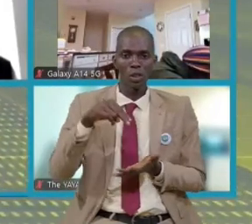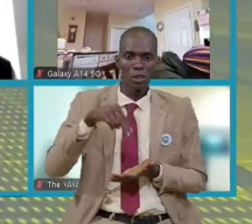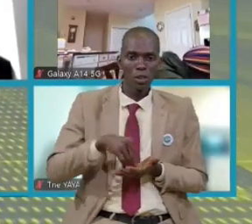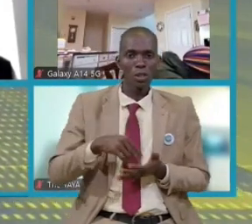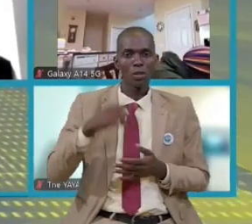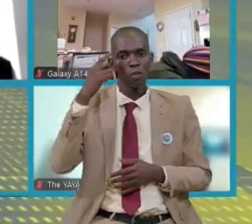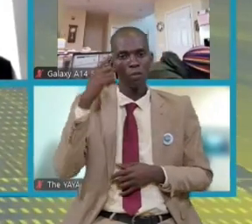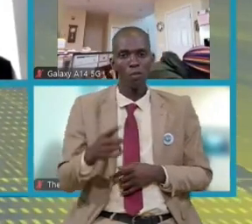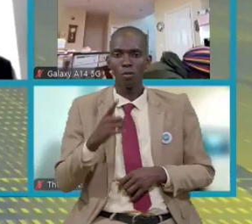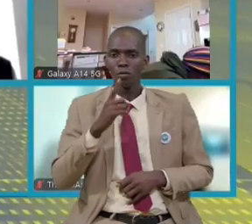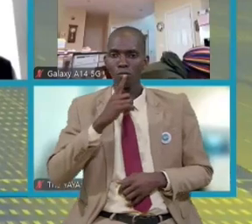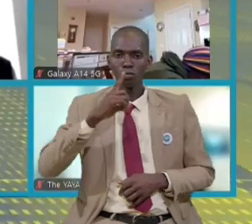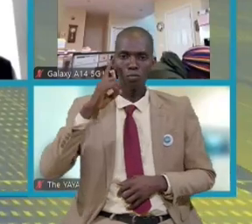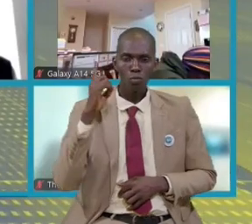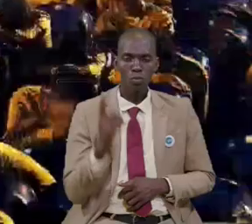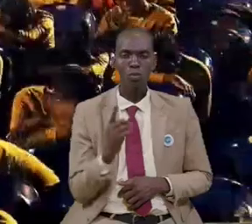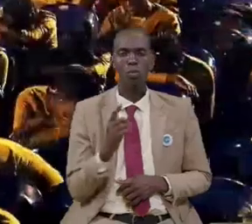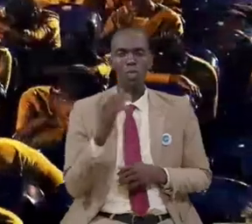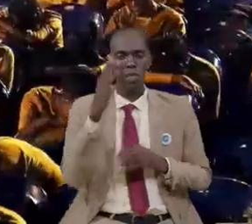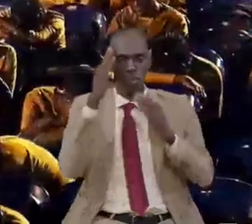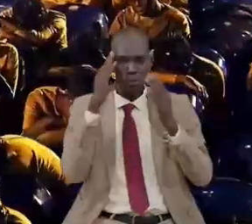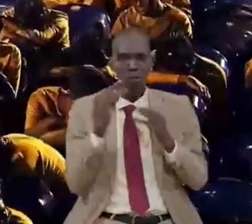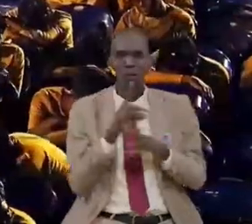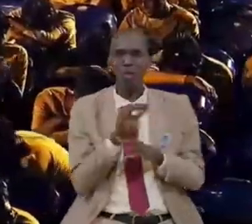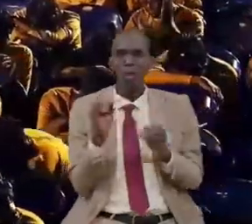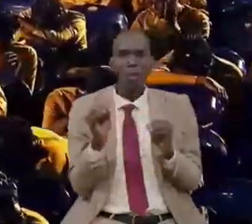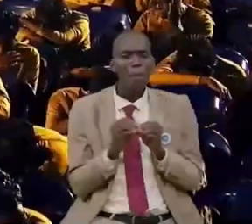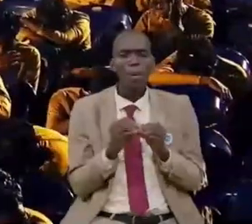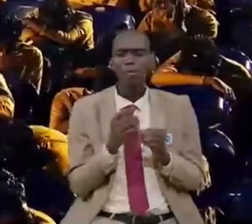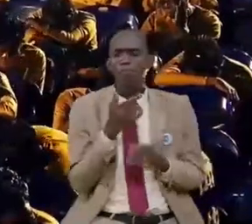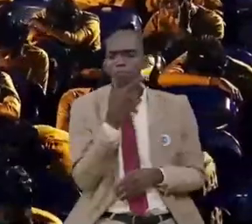pour une vraie,